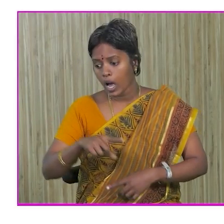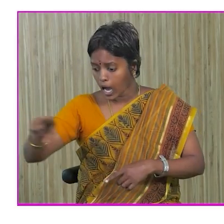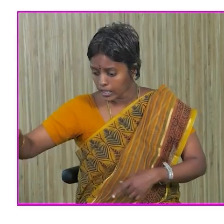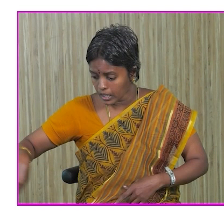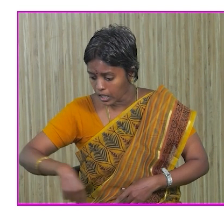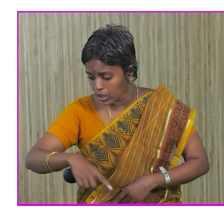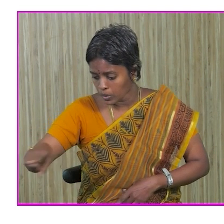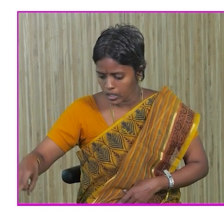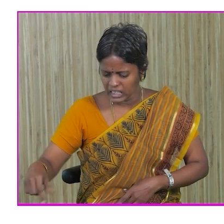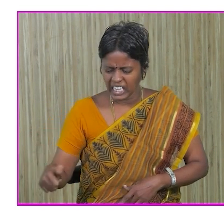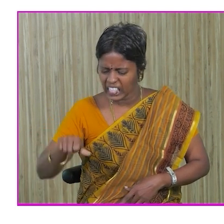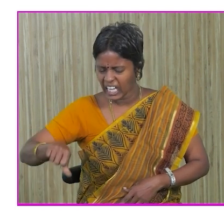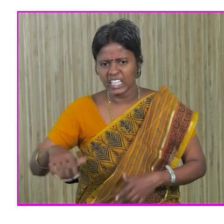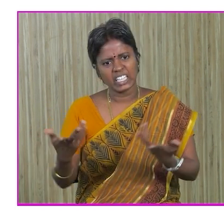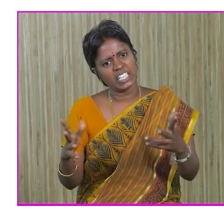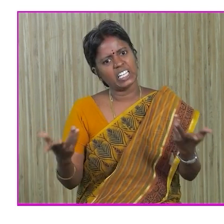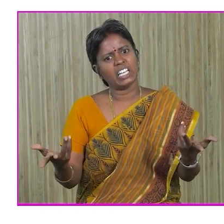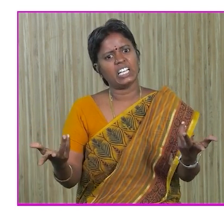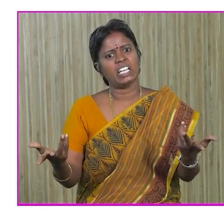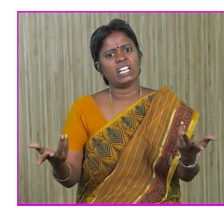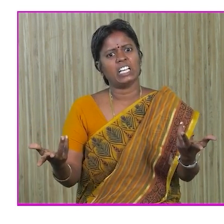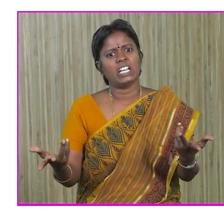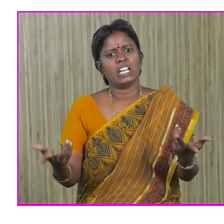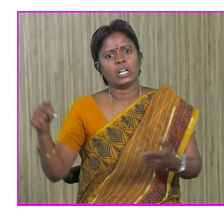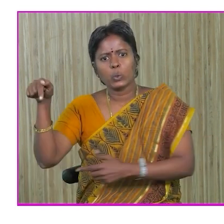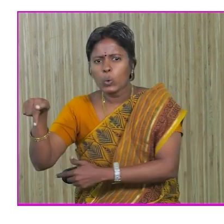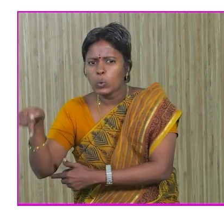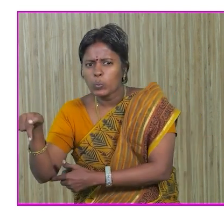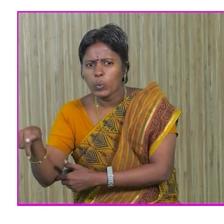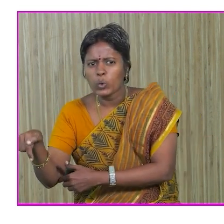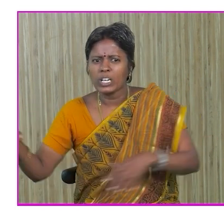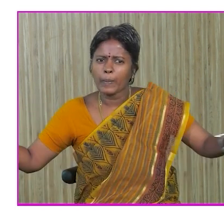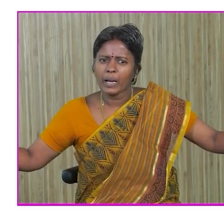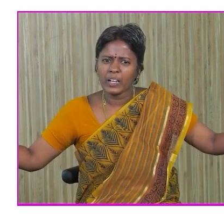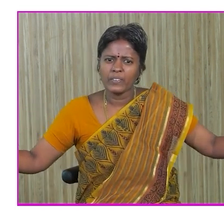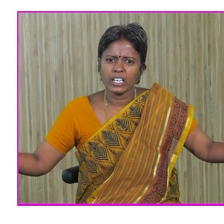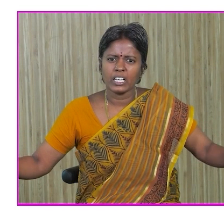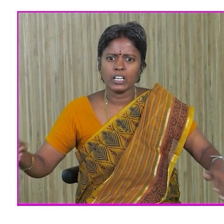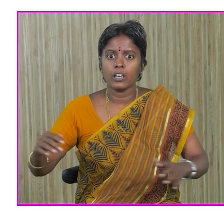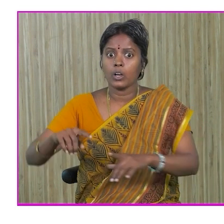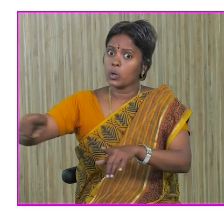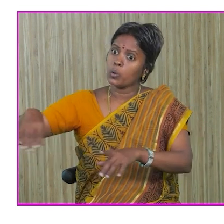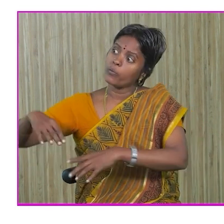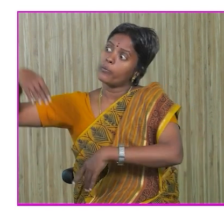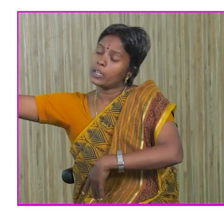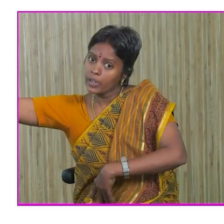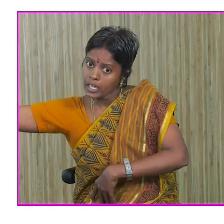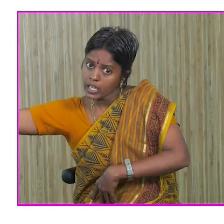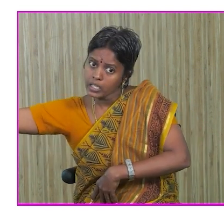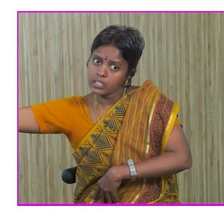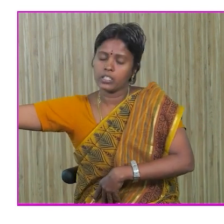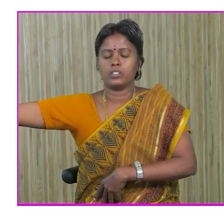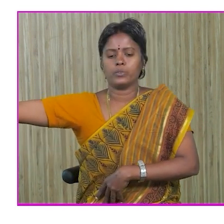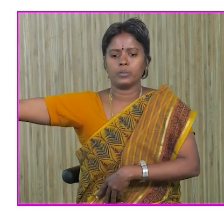நீர் வற்றிய போது அந்த கொக்கு போன்ற நீர்ப்பறவைகள் அந்த குளத்தை விட்டு அகன்று எங்கோ